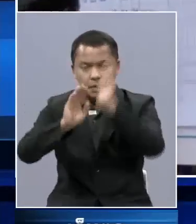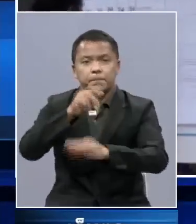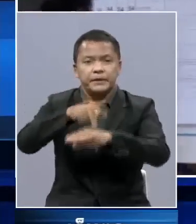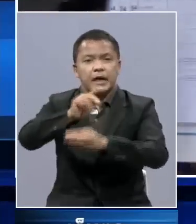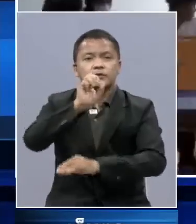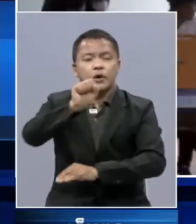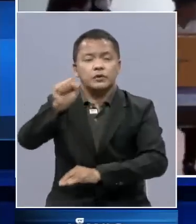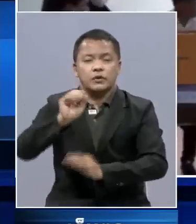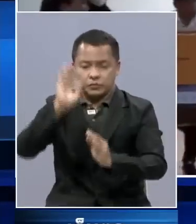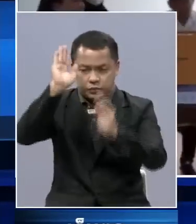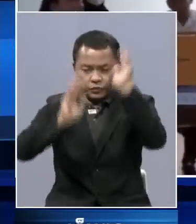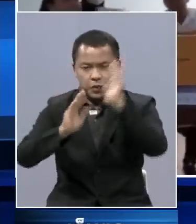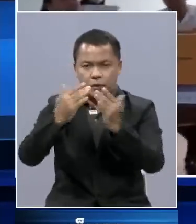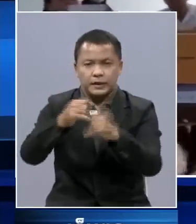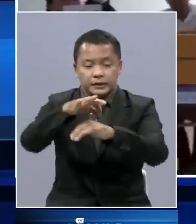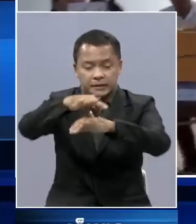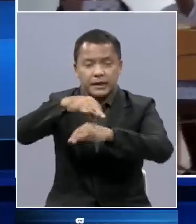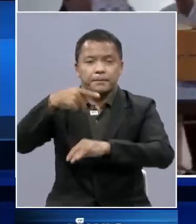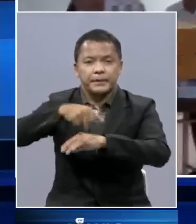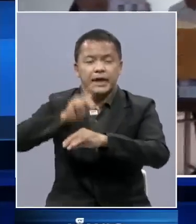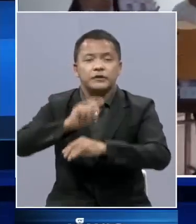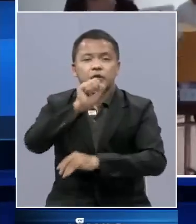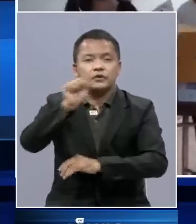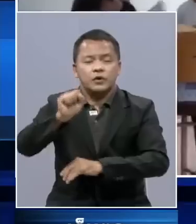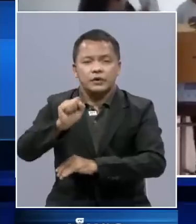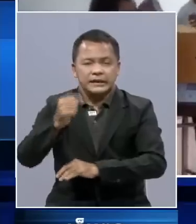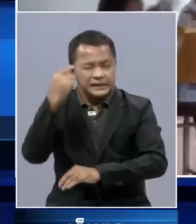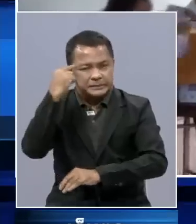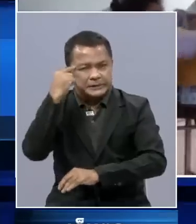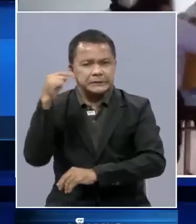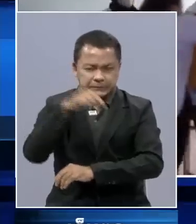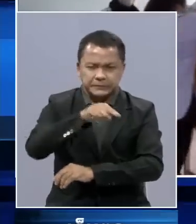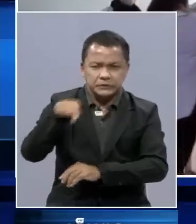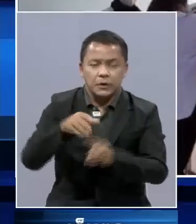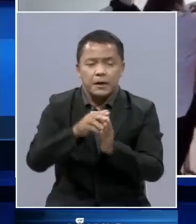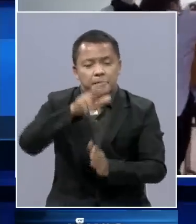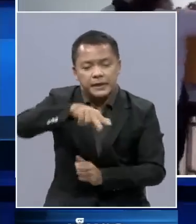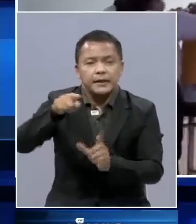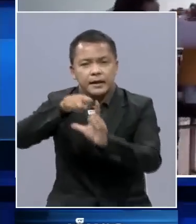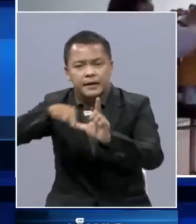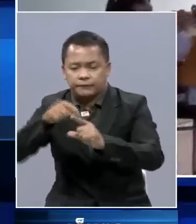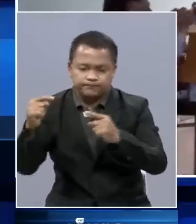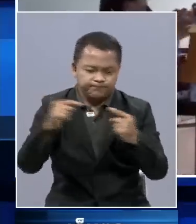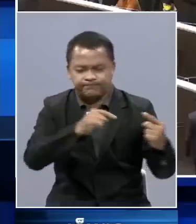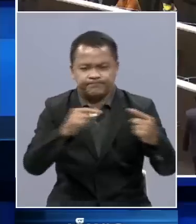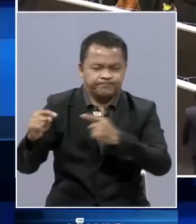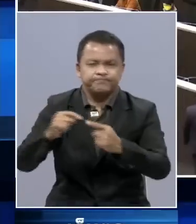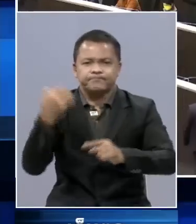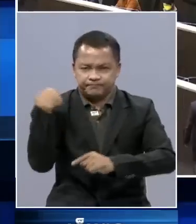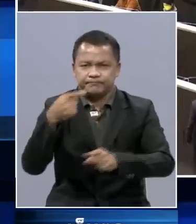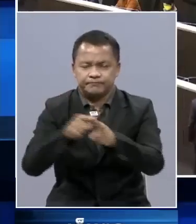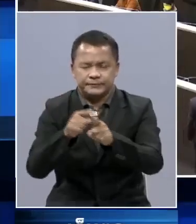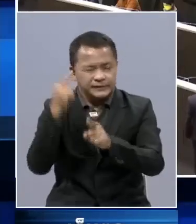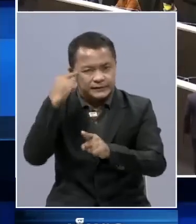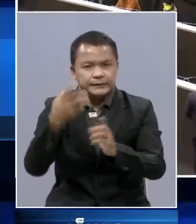กันนะครับซึ่งประเด็นนี้เนี่ยตำแหน่งของประธานสภาเองยังคงมีประเด็นเรื่องที่ทางเพื่อไทยกับก้าวไกลเนี่ยเขามีกระแสเรื่องของการจ